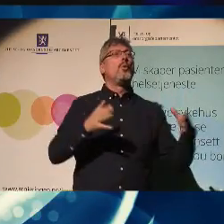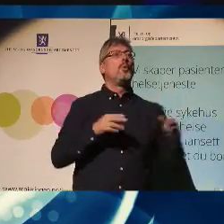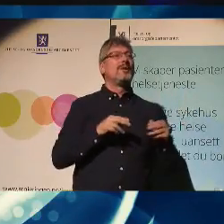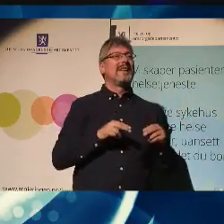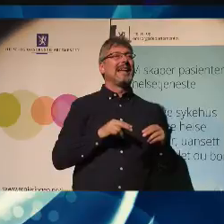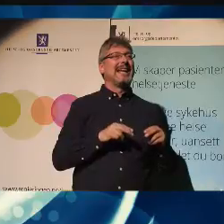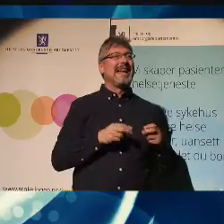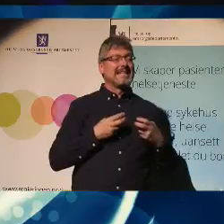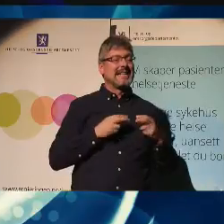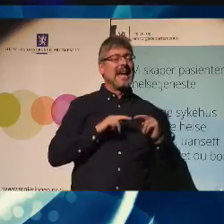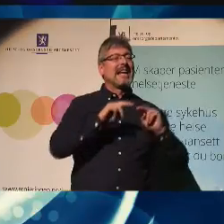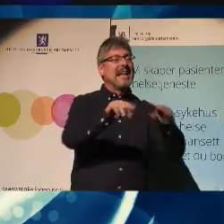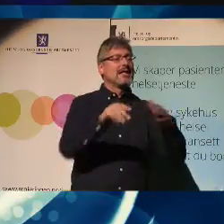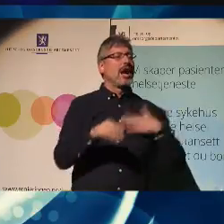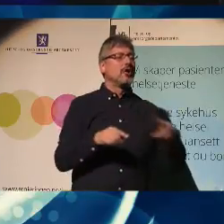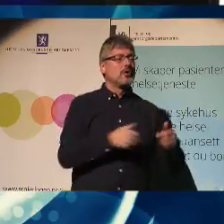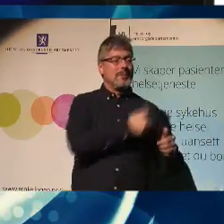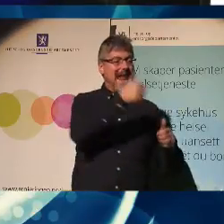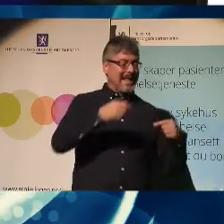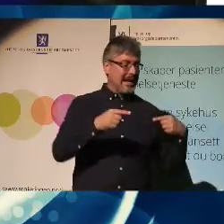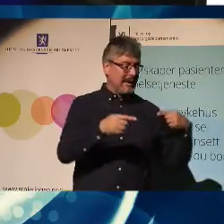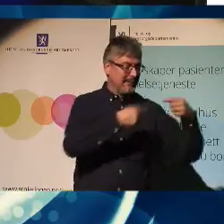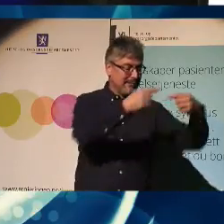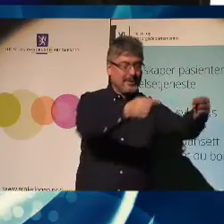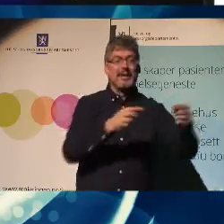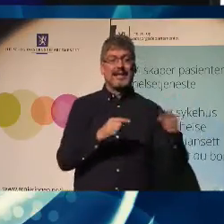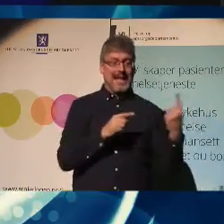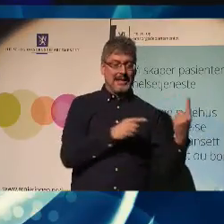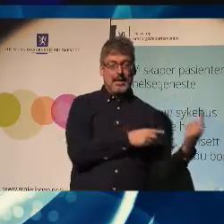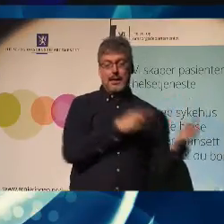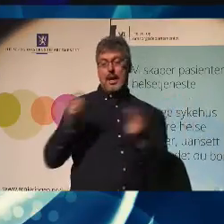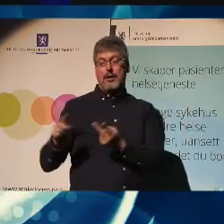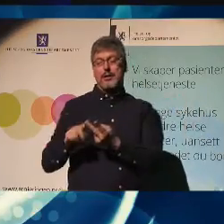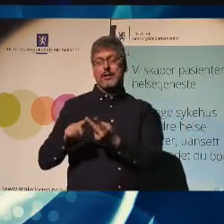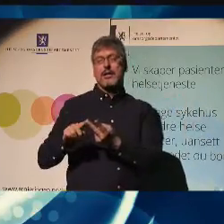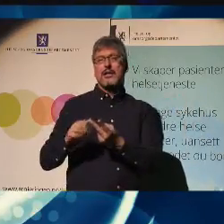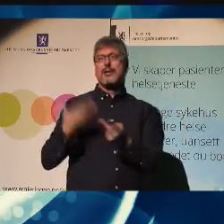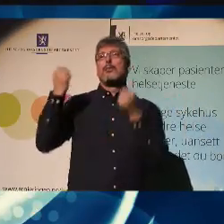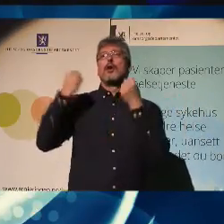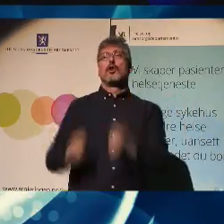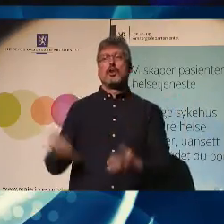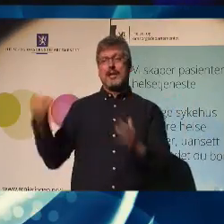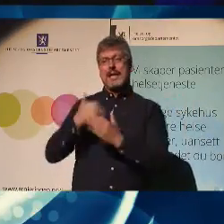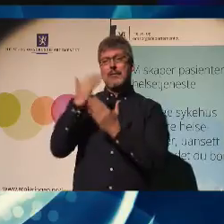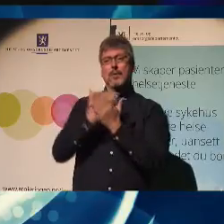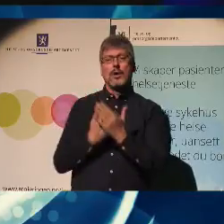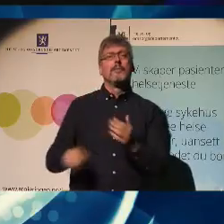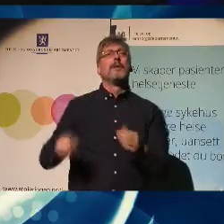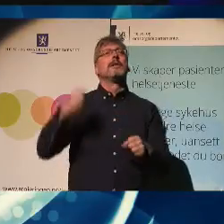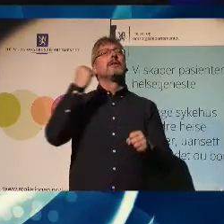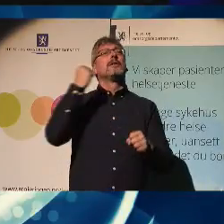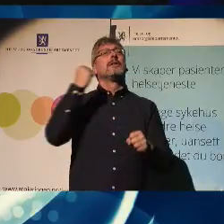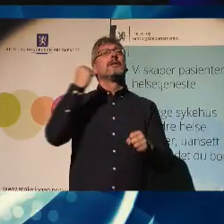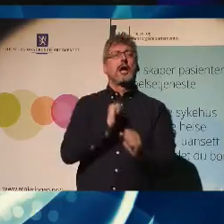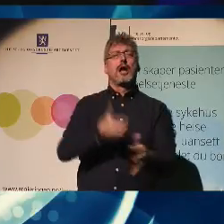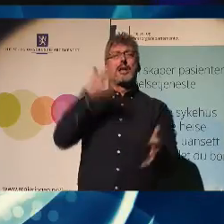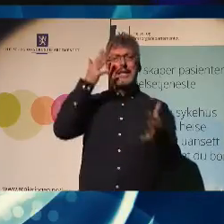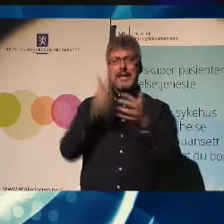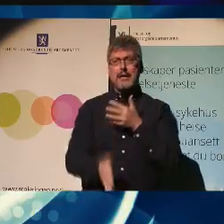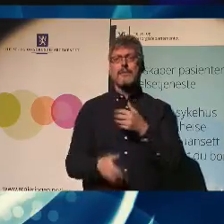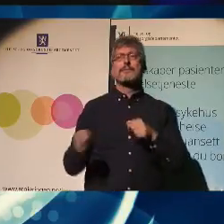som ledere. Det det ene sporet. Det andre sporet, som enda tyngre vektet I programmet, det at de faktisk skal gjennomføre, ikke